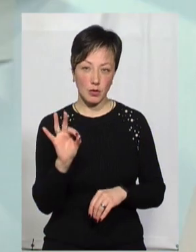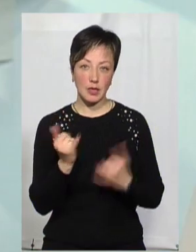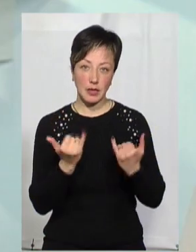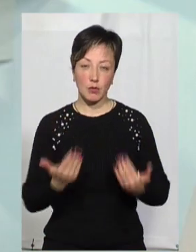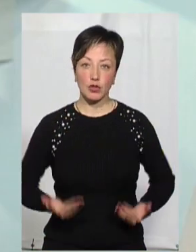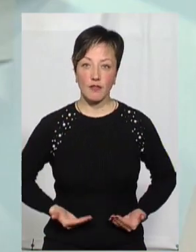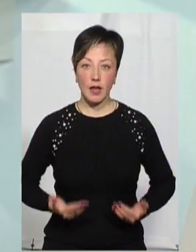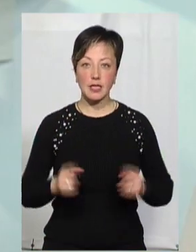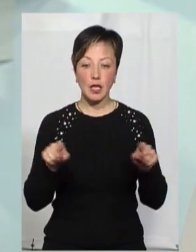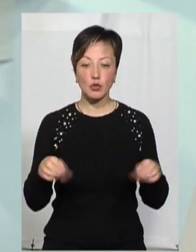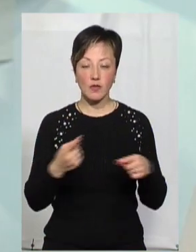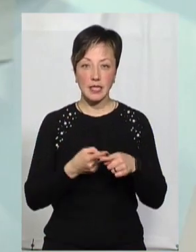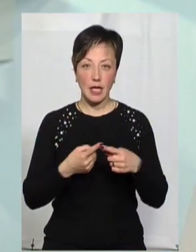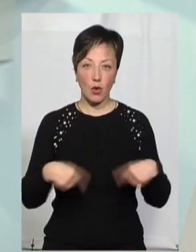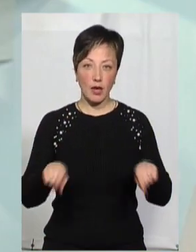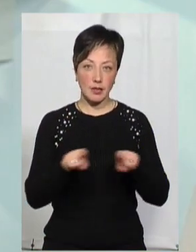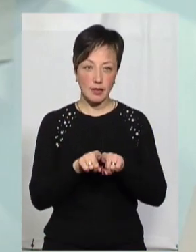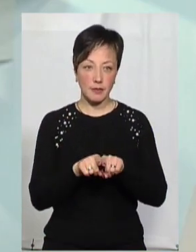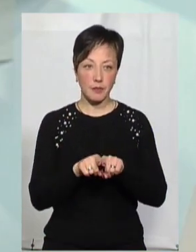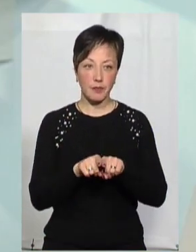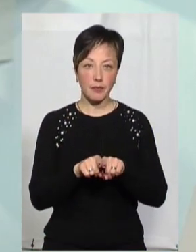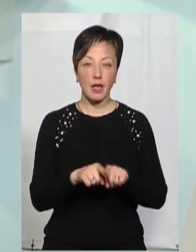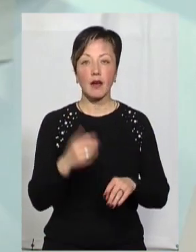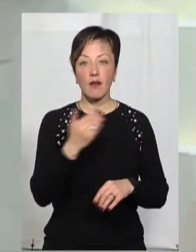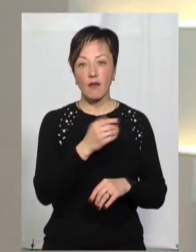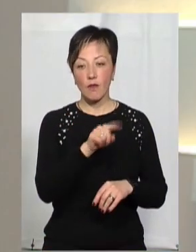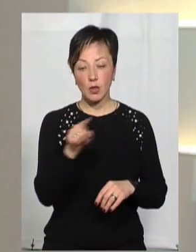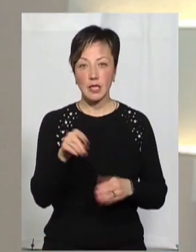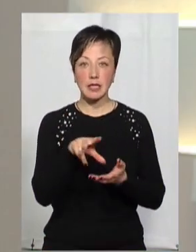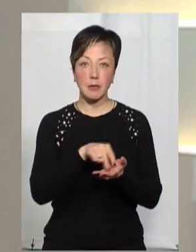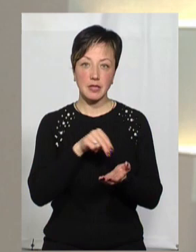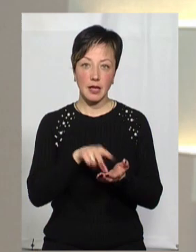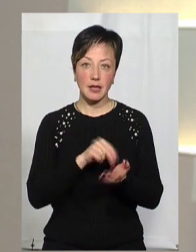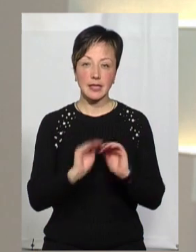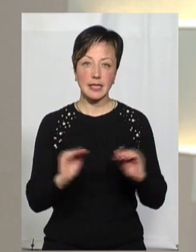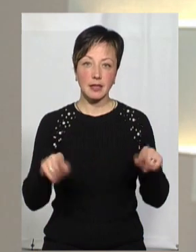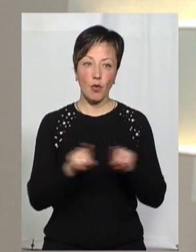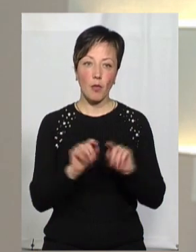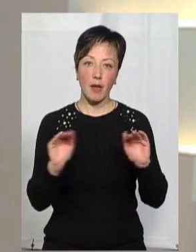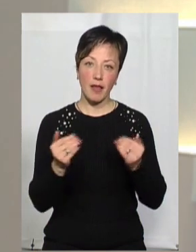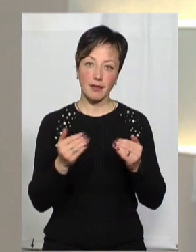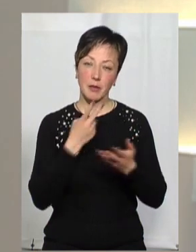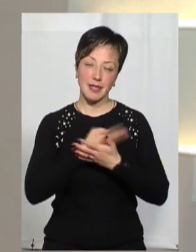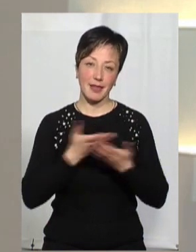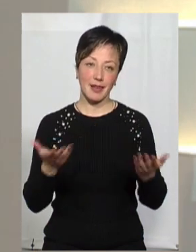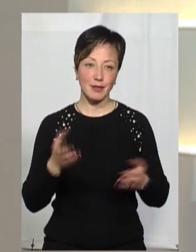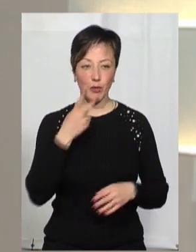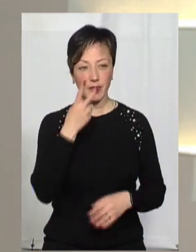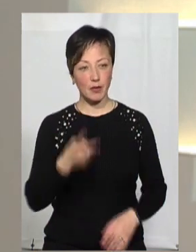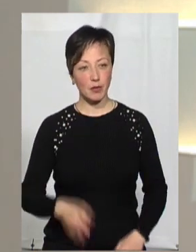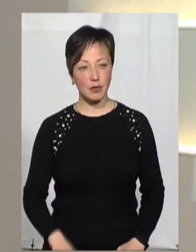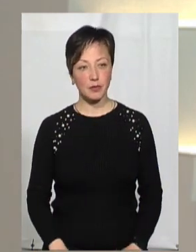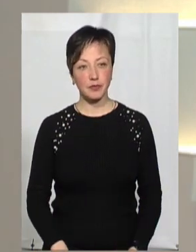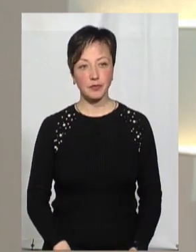нині проживає засновниця цієї організації Ніна Огнівчук, і вони записали нам із дітками таку маленьку відеопрезентацію,